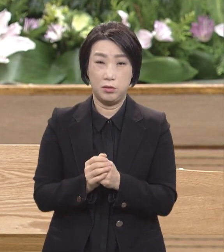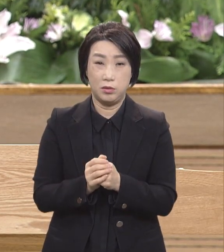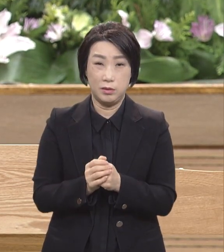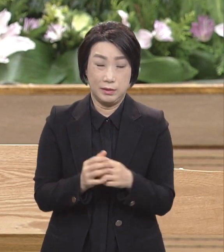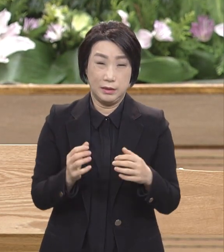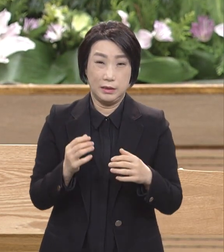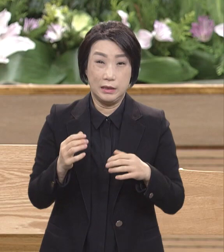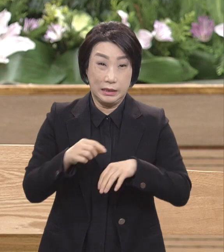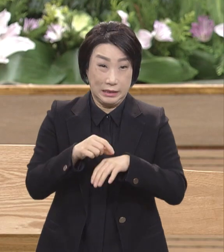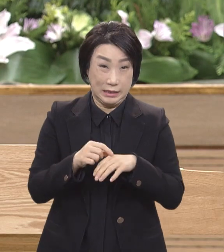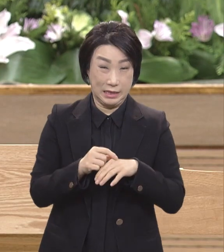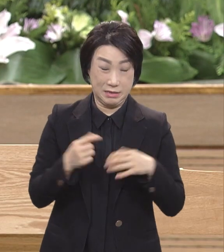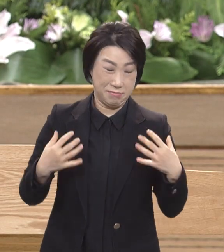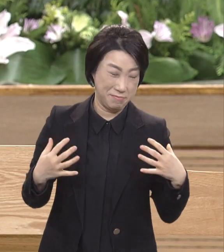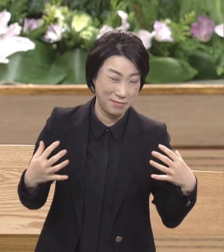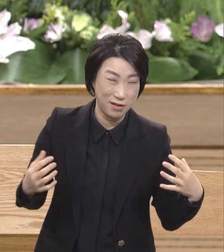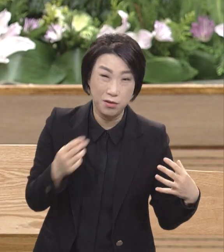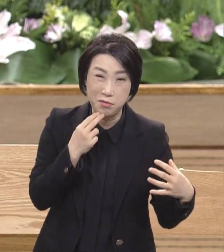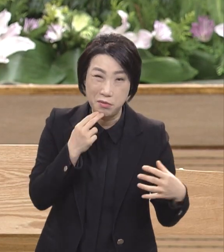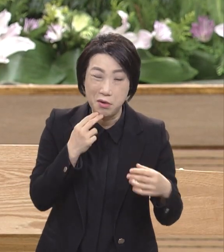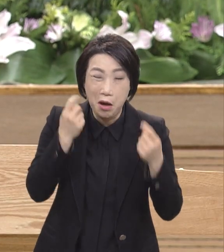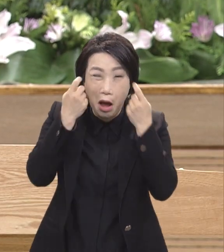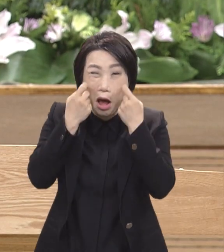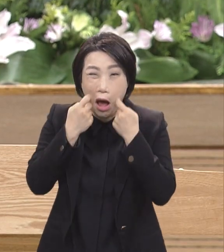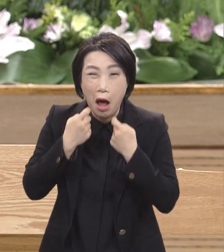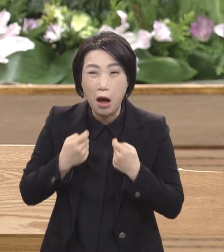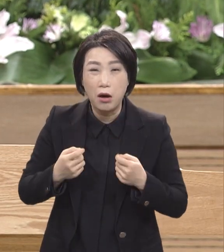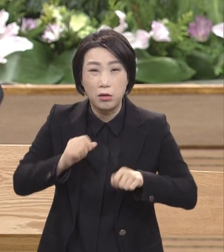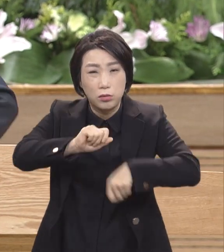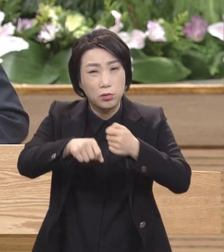통통 살이 안 찌고 삐쩍 말랐거나